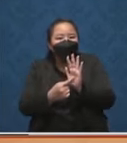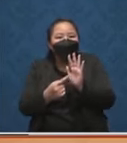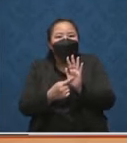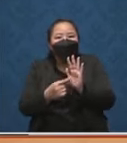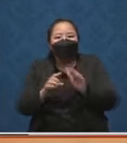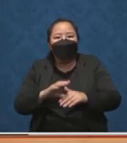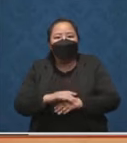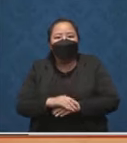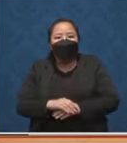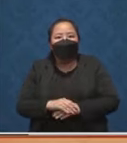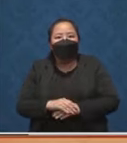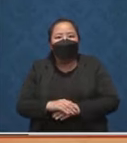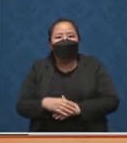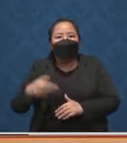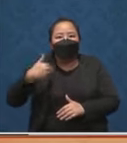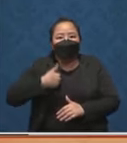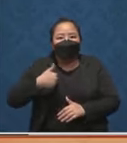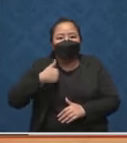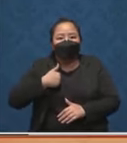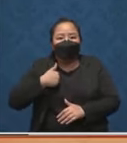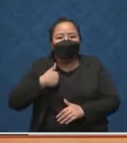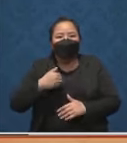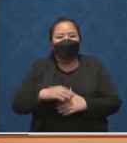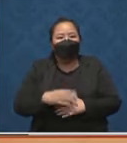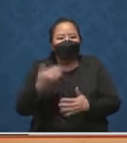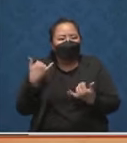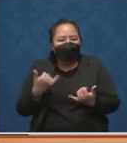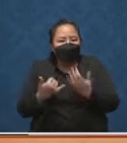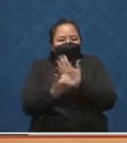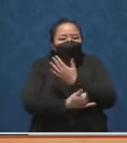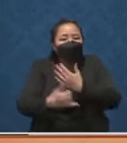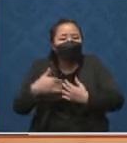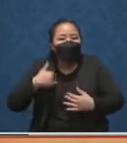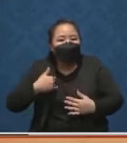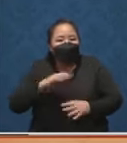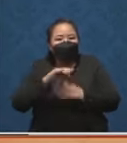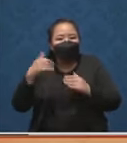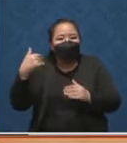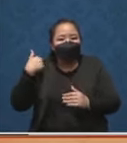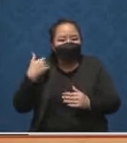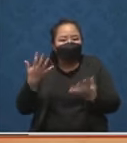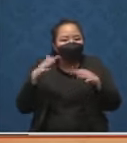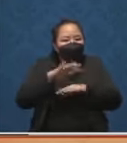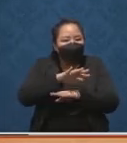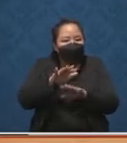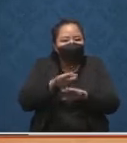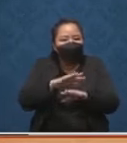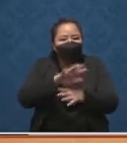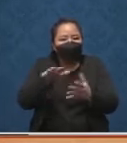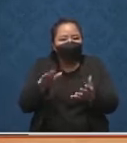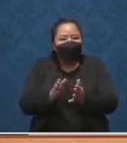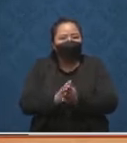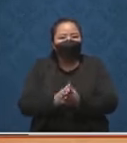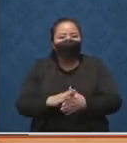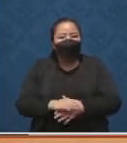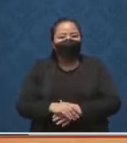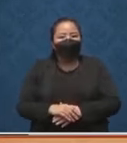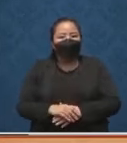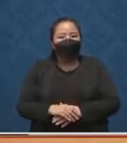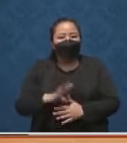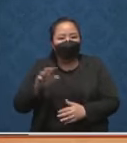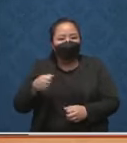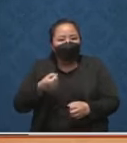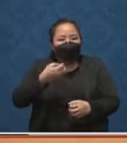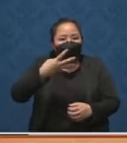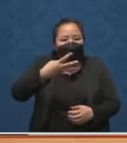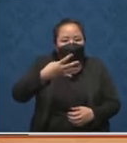ป็นรัฐบาลเองที่ออกมาส่งสัญญาณชัดเจนตั้งแต่เริ่มกระบวนการว่าจะบล็อกการควบรวมในครั้งนั้นและนั่นเป็นการควบรวมจาก4รายเหลือ3